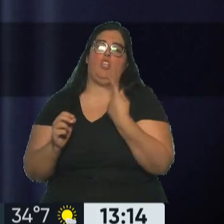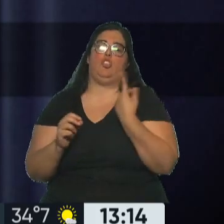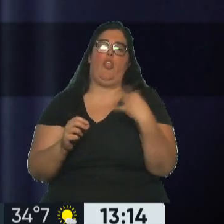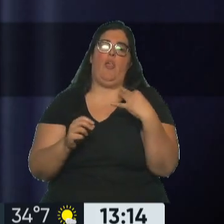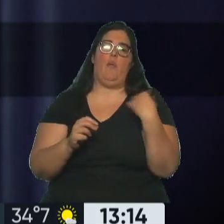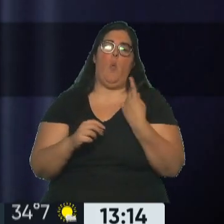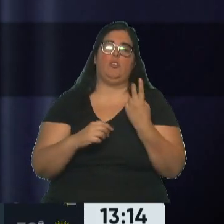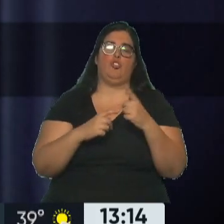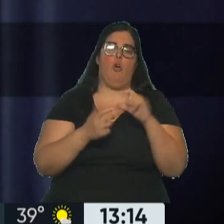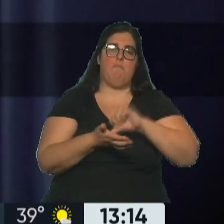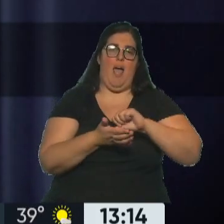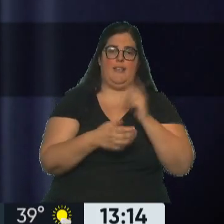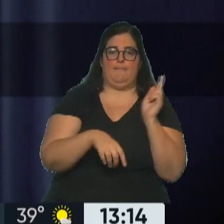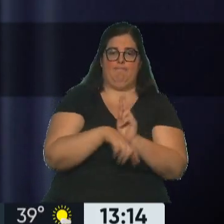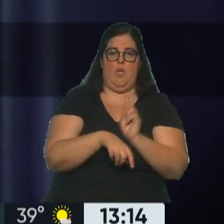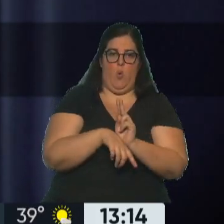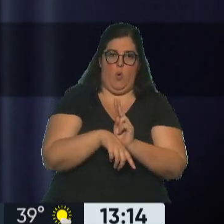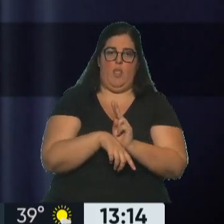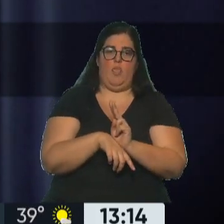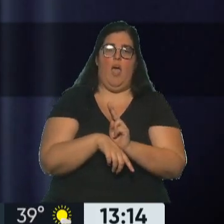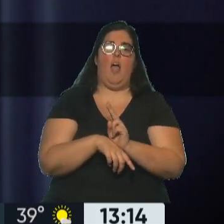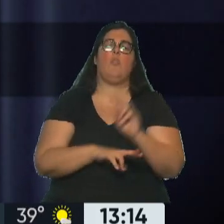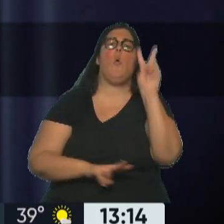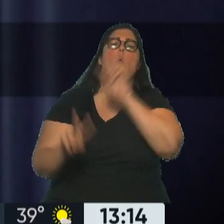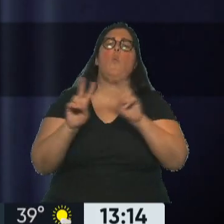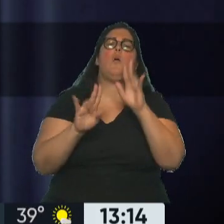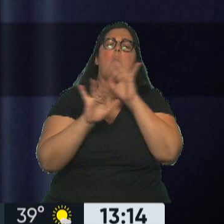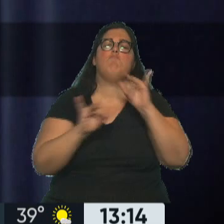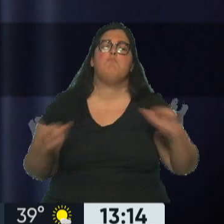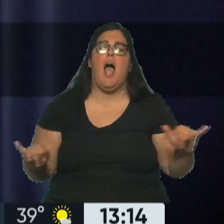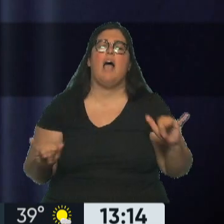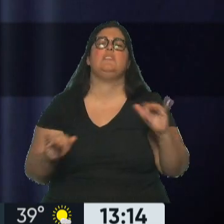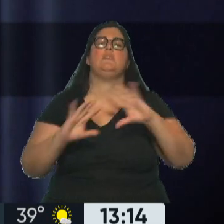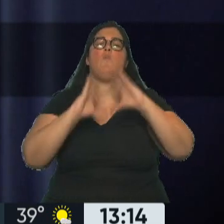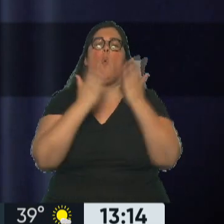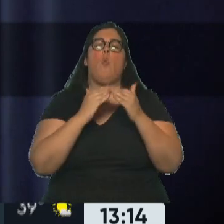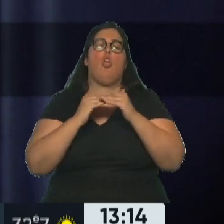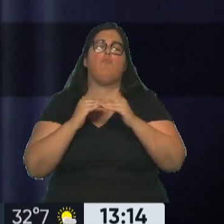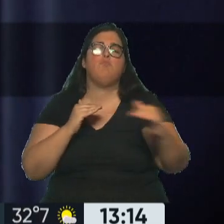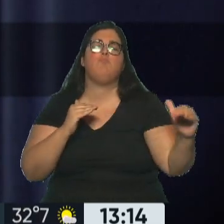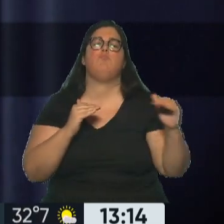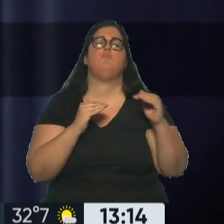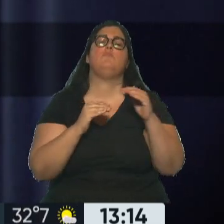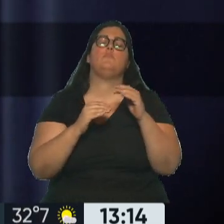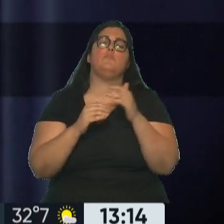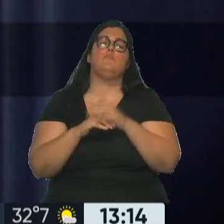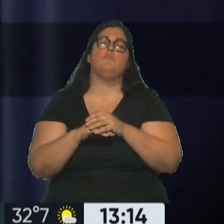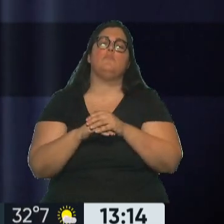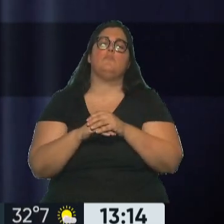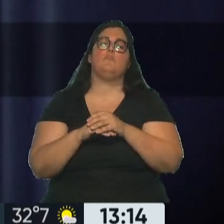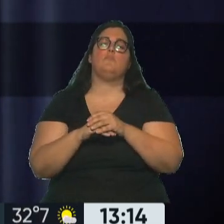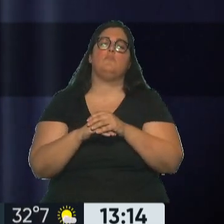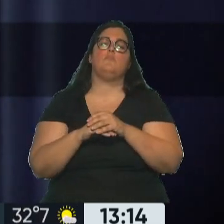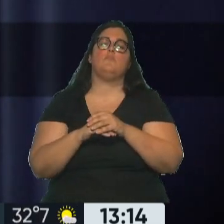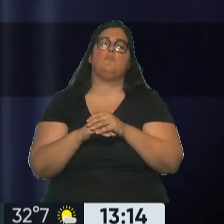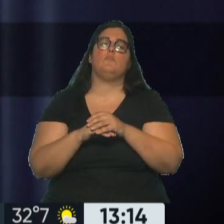和と安全及び国際社会の平和と安定を確保し、法の支配に基づく国際秩序を